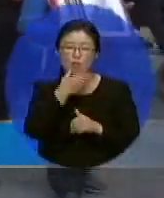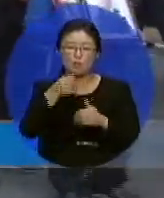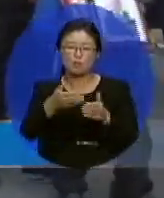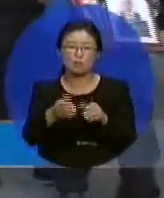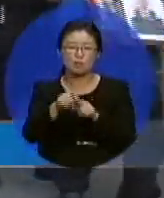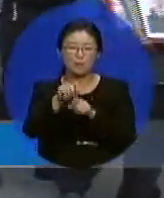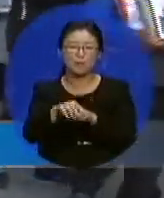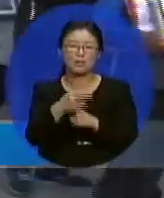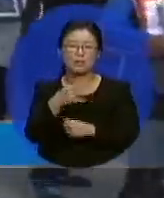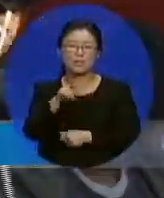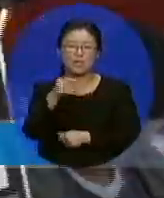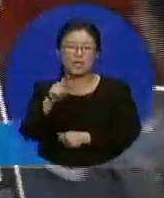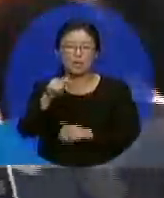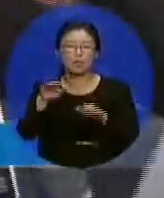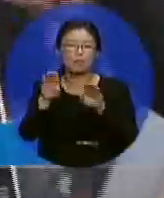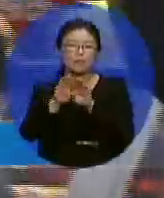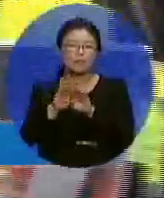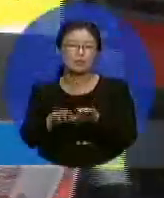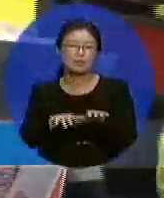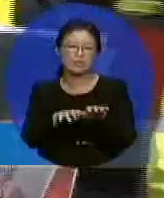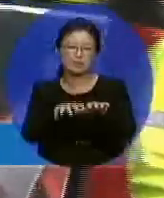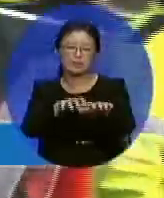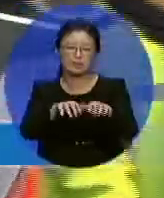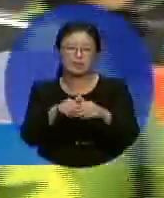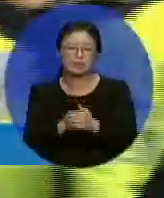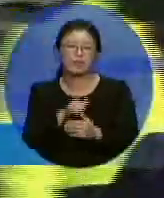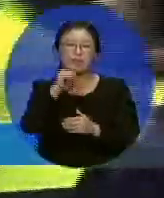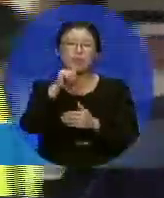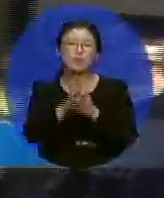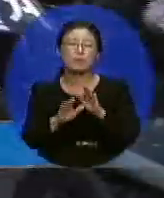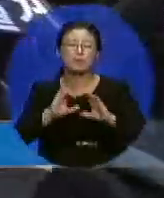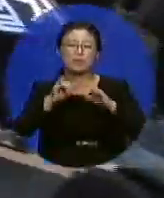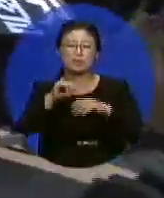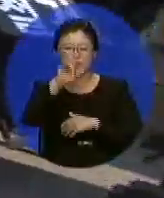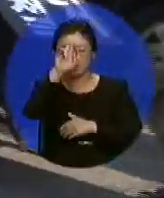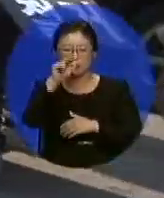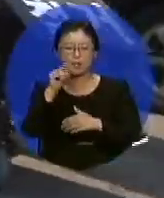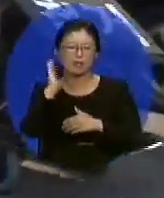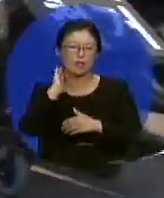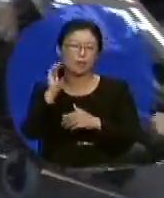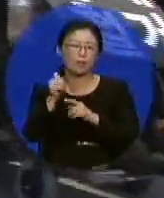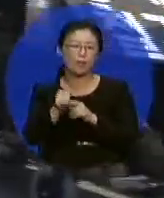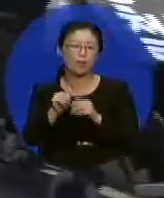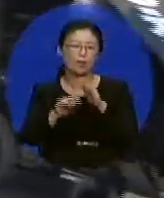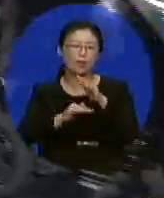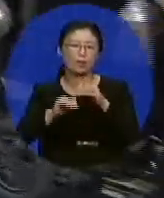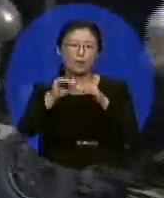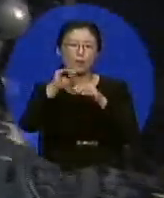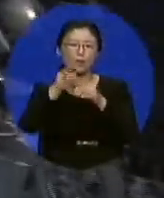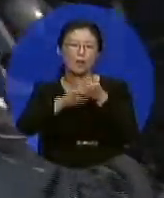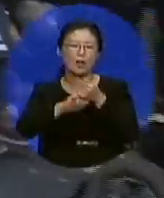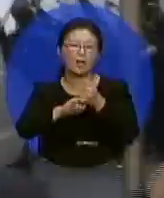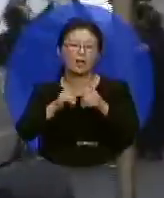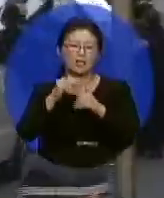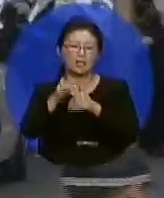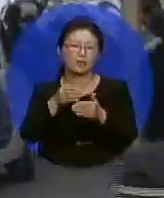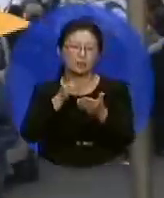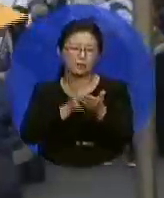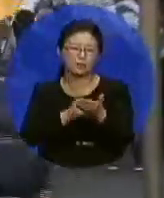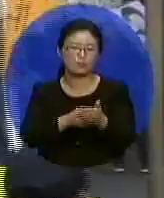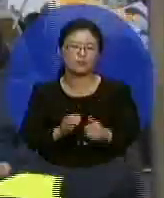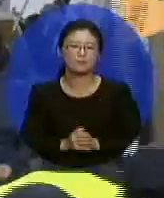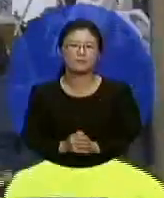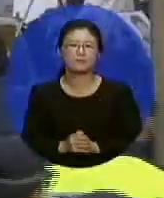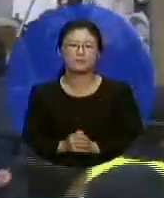앞에서 대한문까지 행진하며 빈곤 없는 세상과 박근혜 대통령의 대선 공약 원안 이행을 촉구했습니다.